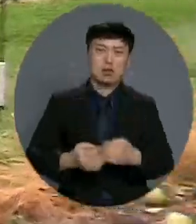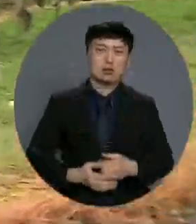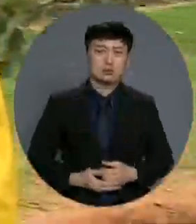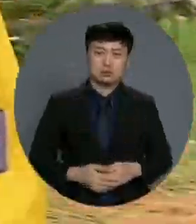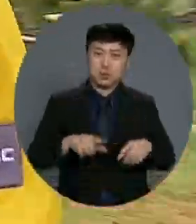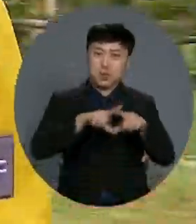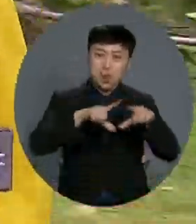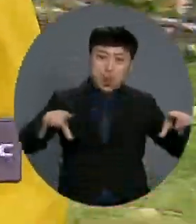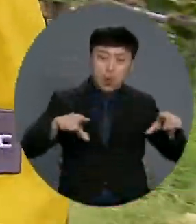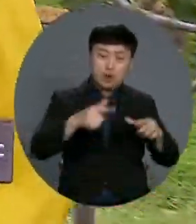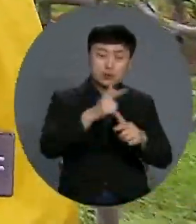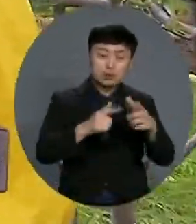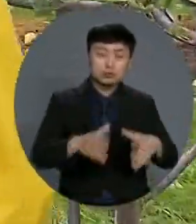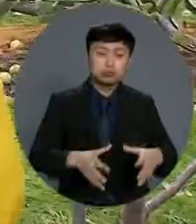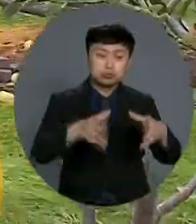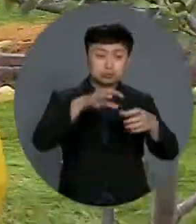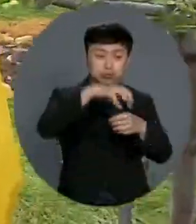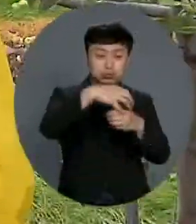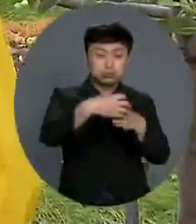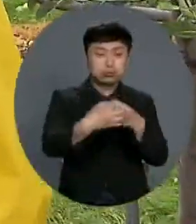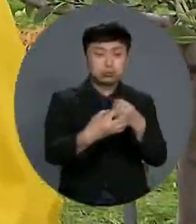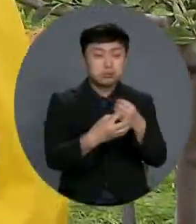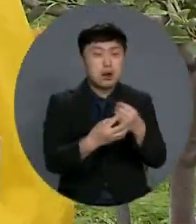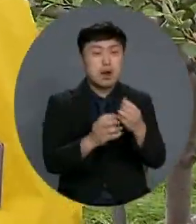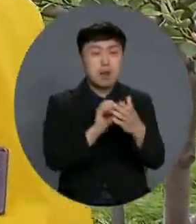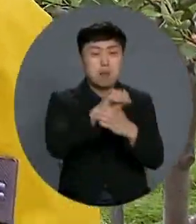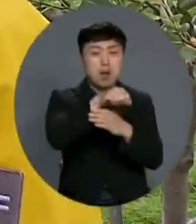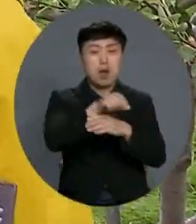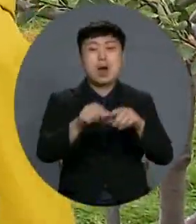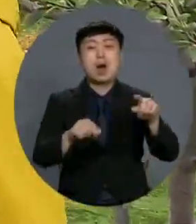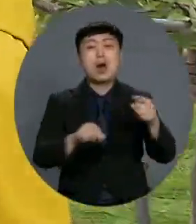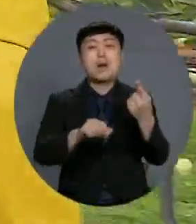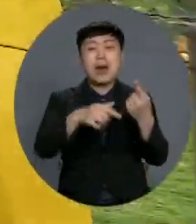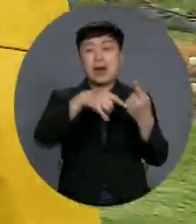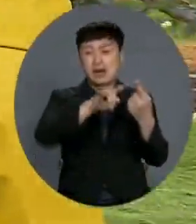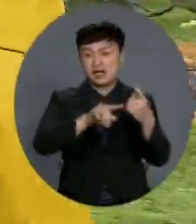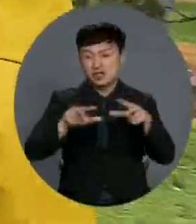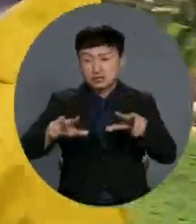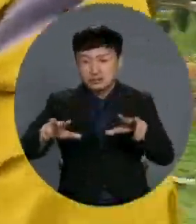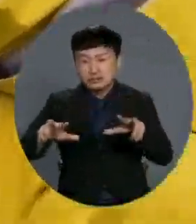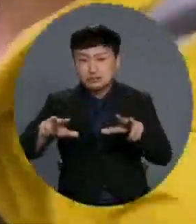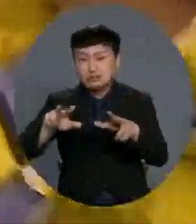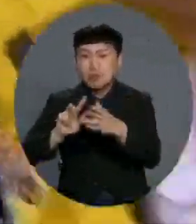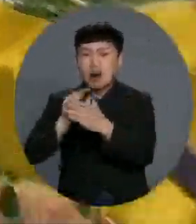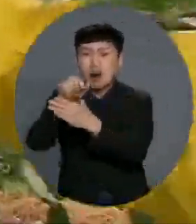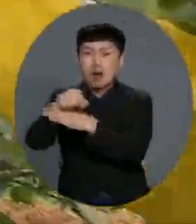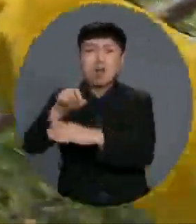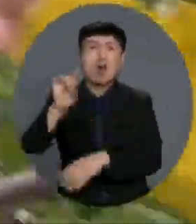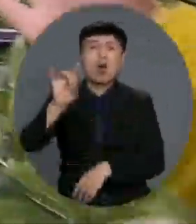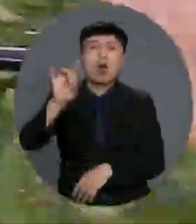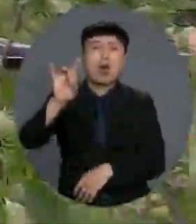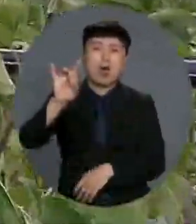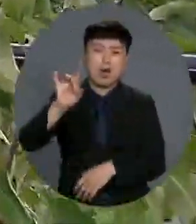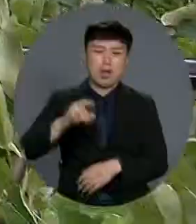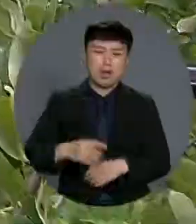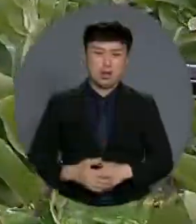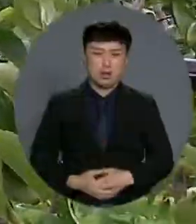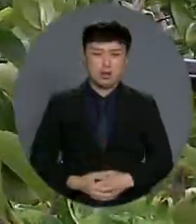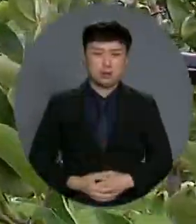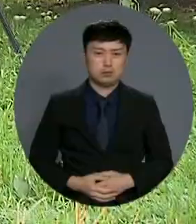평소 같으면 나무 한 그루당 100개 넘는 사과가 달렸지만 지금은 보시는 것처럼 사과가 단 한 개밖에 남지 않았습니다.